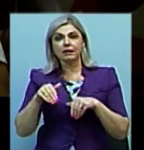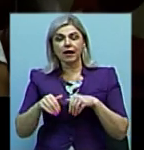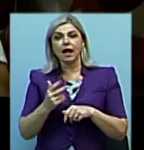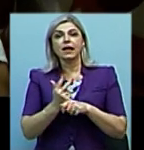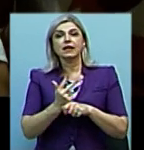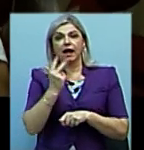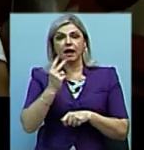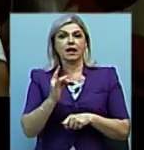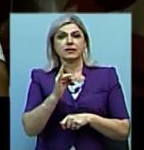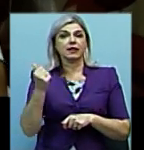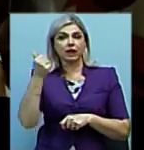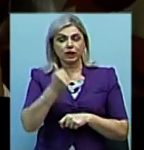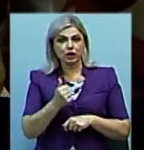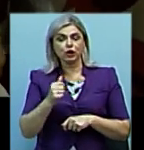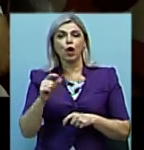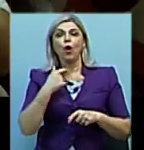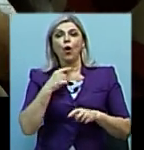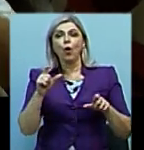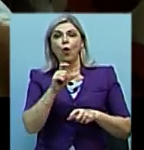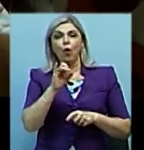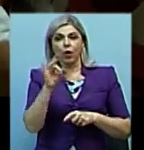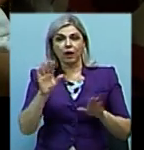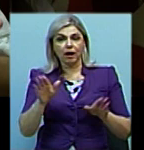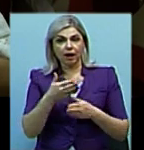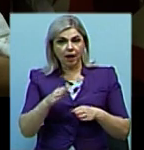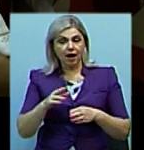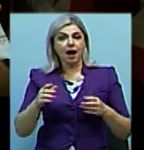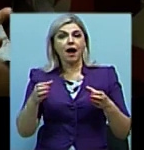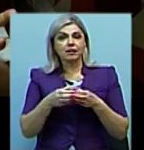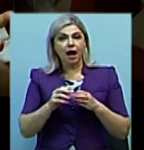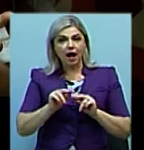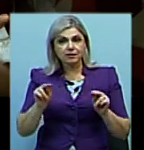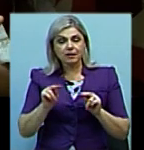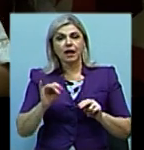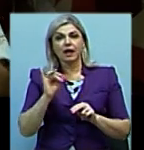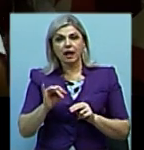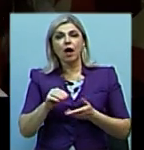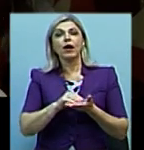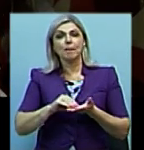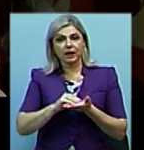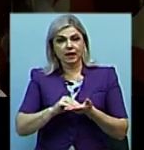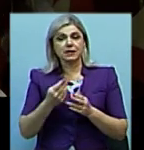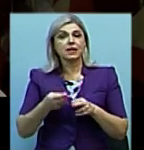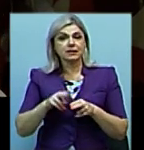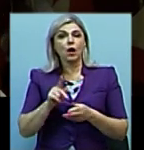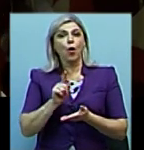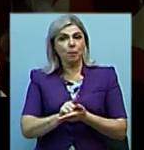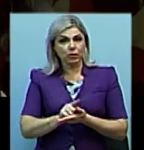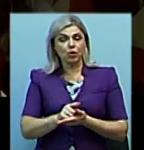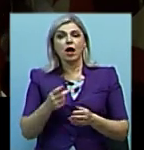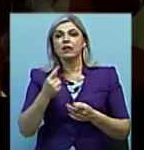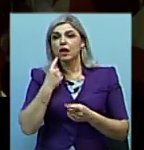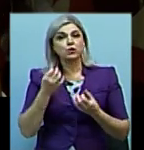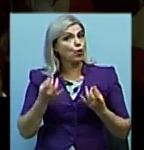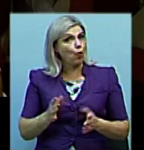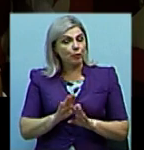тиждень хор-клас, індивідуальні заняття з вокалу. Це все крім того, що йдуть репетиції. Це обов'язково. Не скромно, але я не думаю,